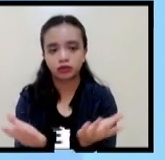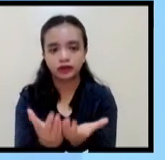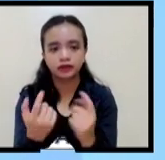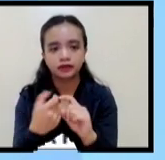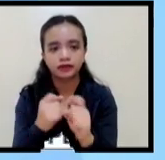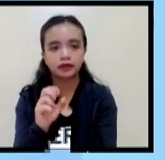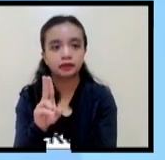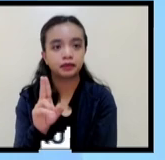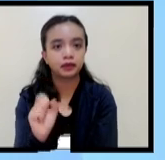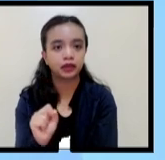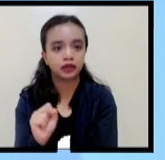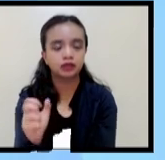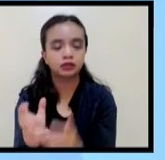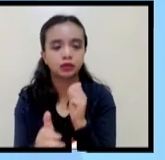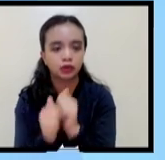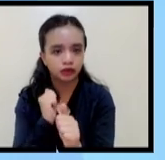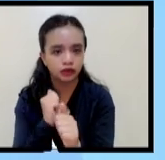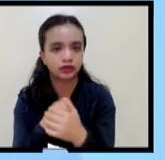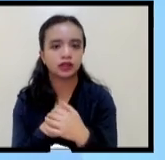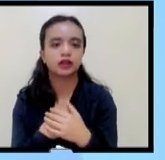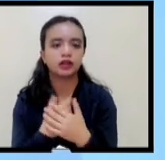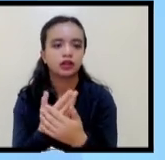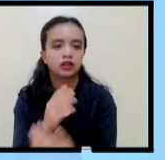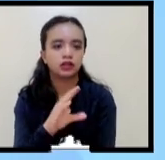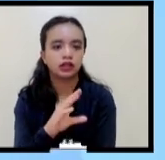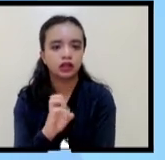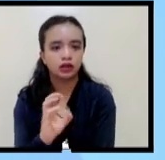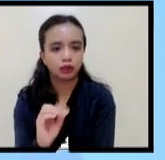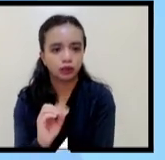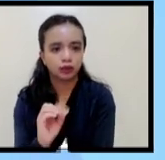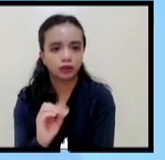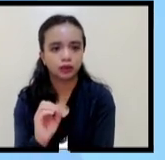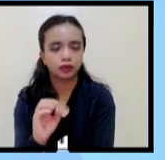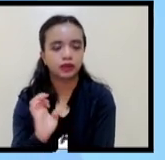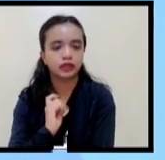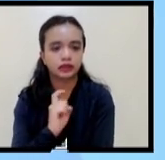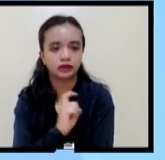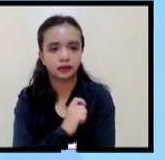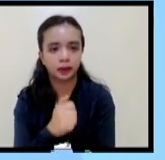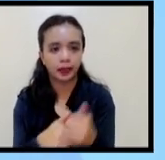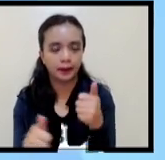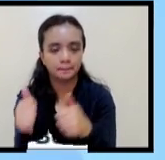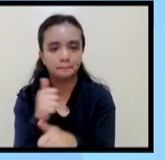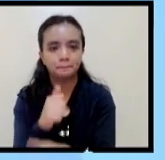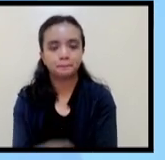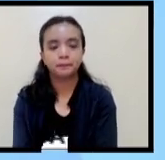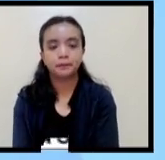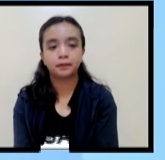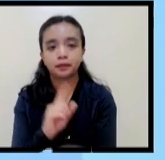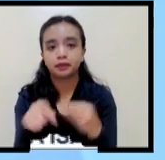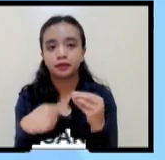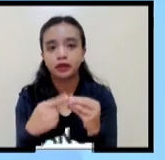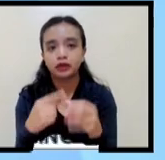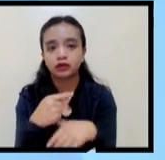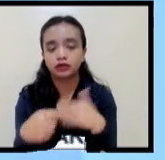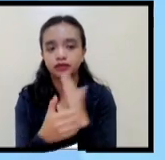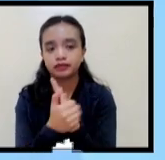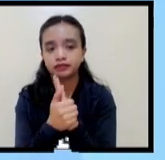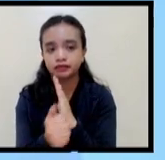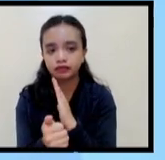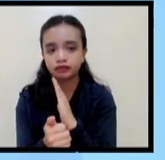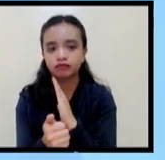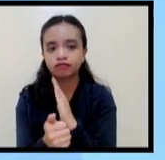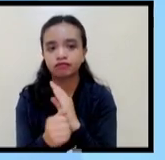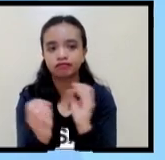the US, and mga executives sila, yung mga CEOs. And in terms of the qualification naman, wala